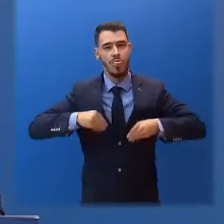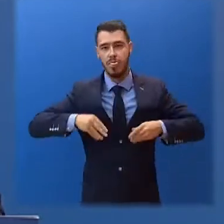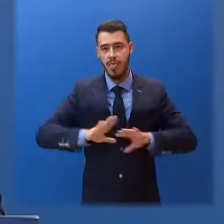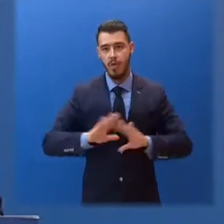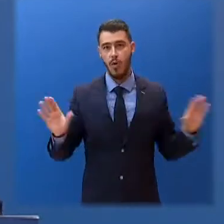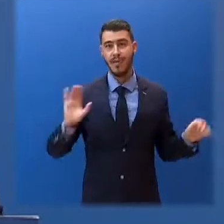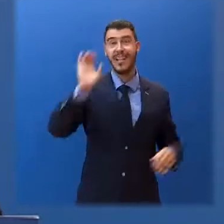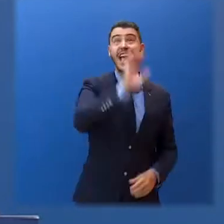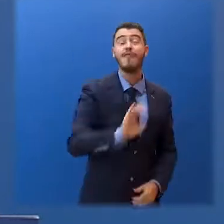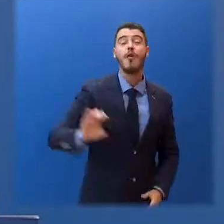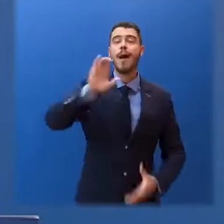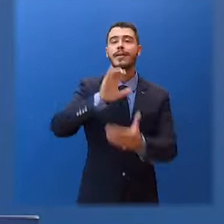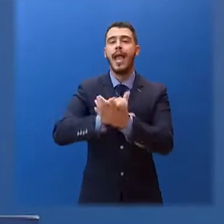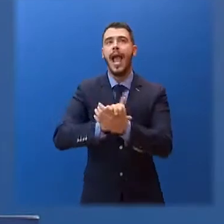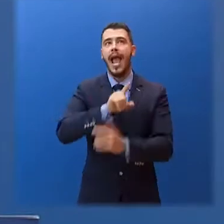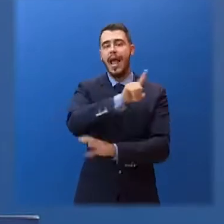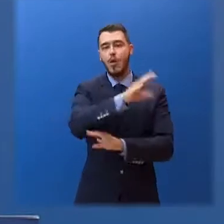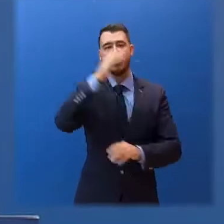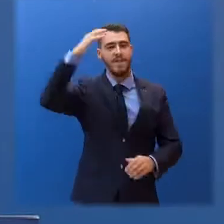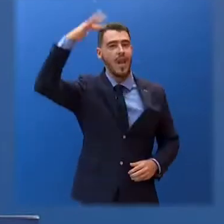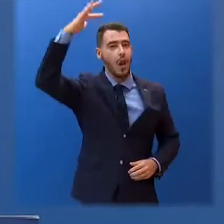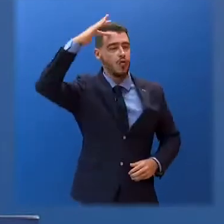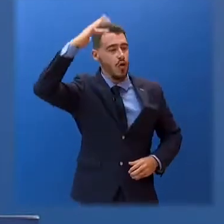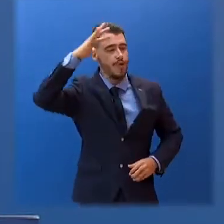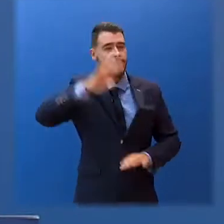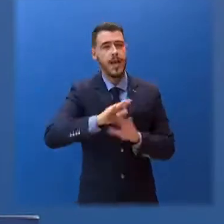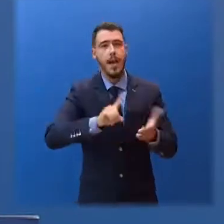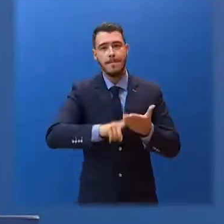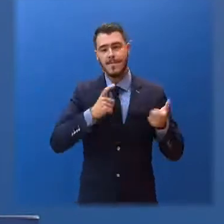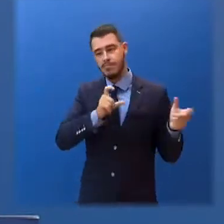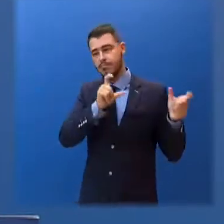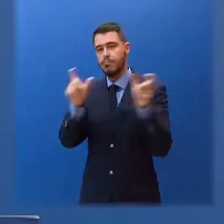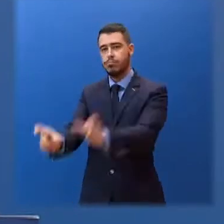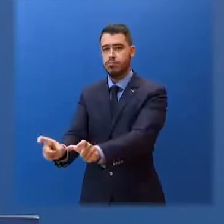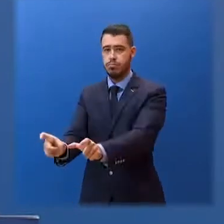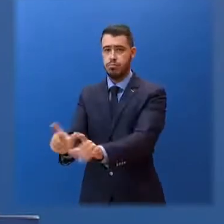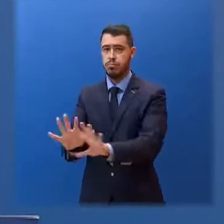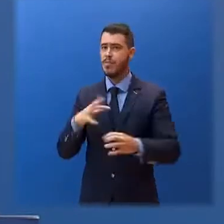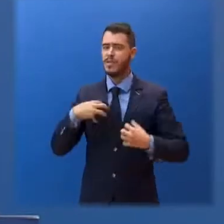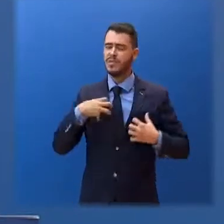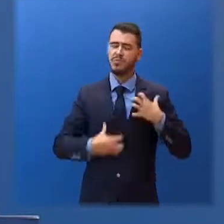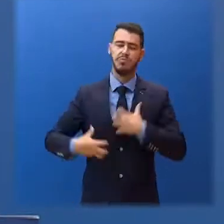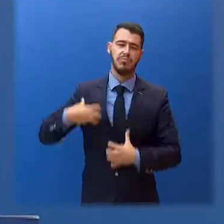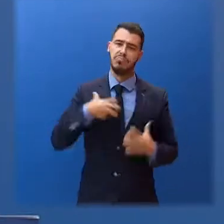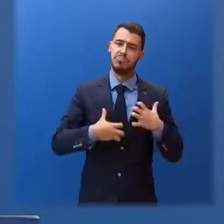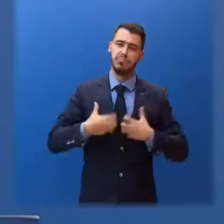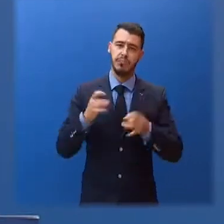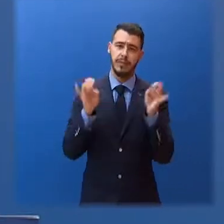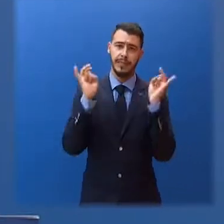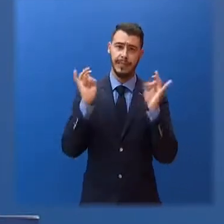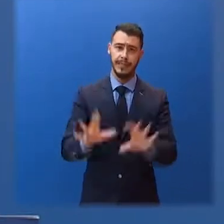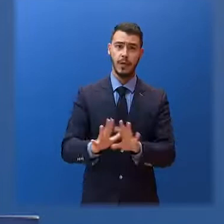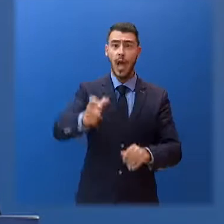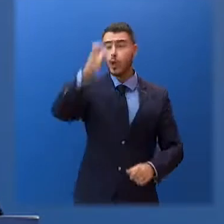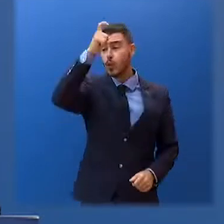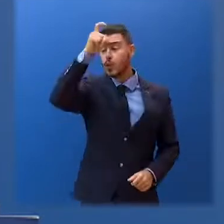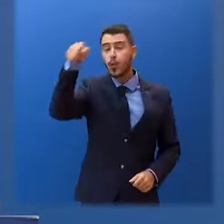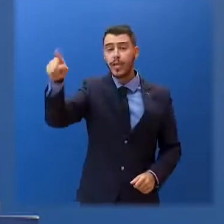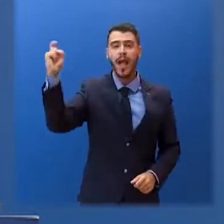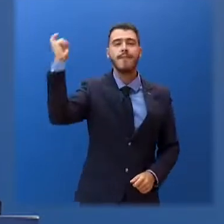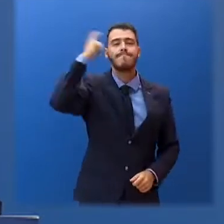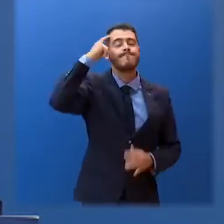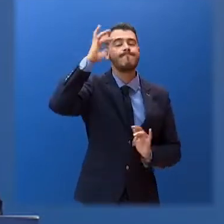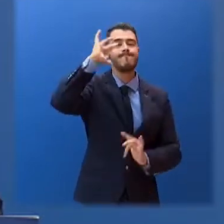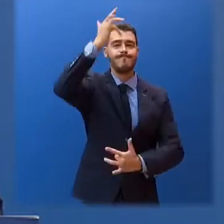Ένωσης. Αυτό το είχαμε τότε και θα το ξαναέχουμε στο μέλλον αν χρειαστεί. Άρα δεν είναι θέμα ανησυχίας, είναι θέμα από πλευρά της Τουρκίας να σταθμίσει ότι τέτοιου